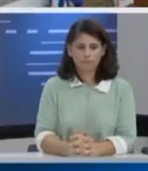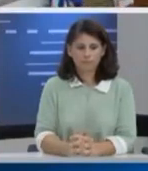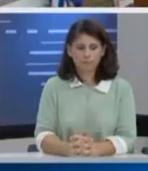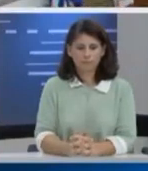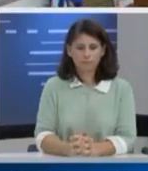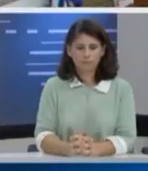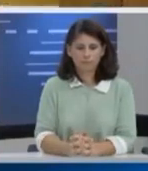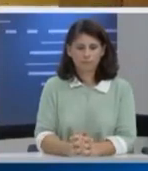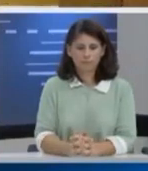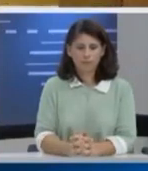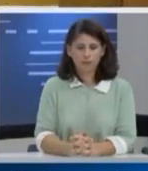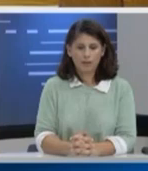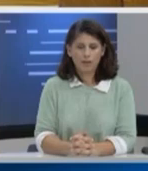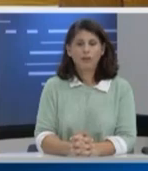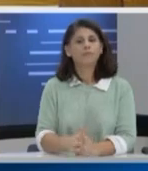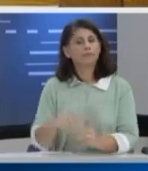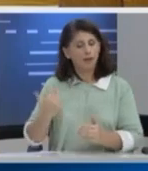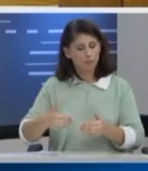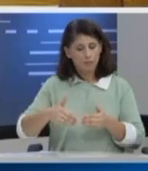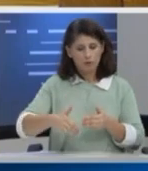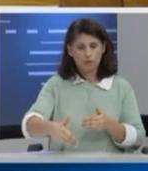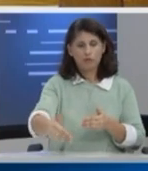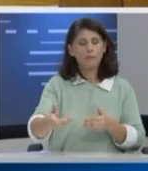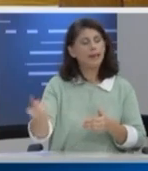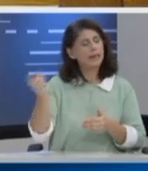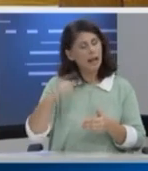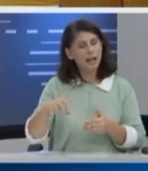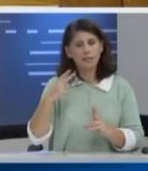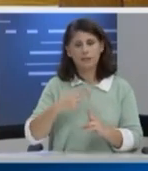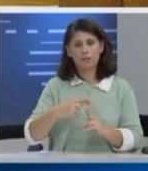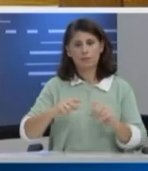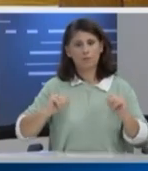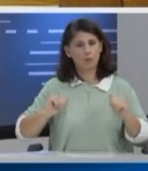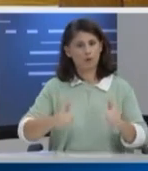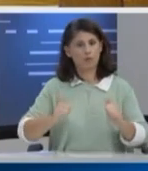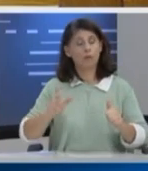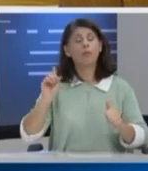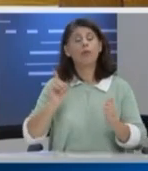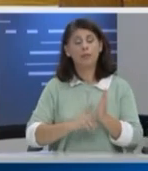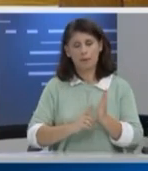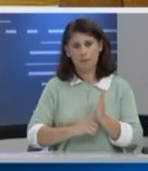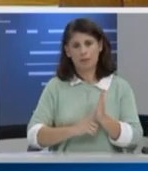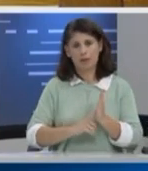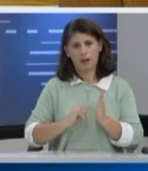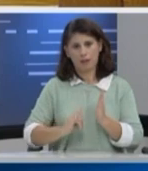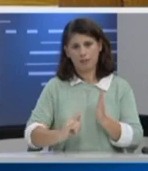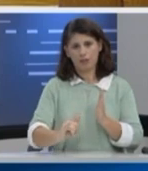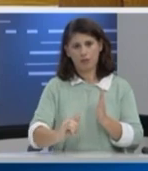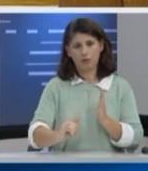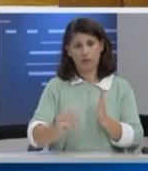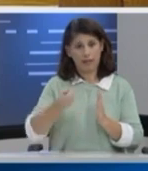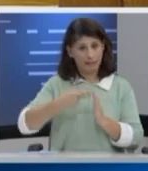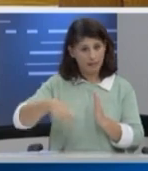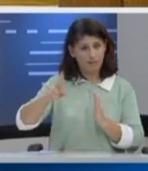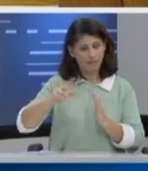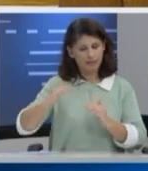Έχουμε μπροστά μας και άλλες σημαντικές πολιτικές πρωτοβουλίες που δεν πρέπει να καθυστερήσουν. Την